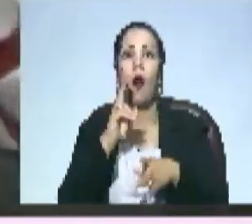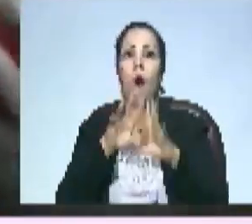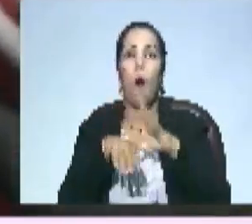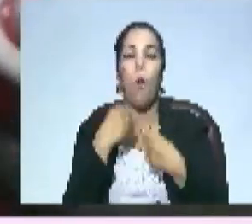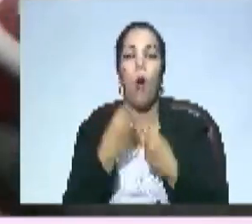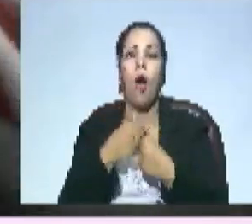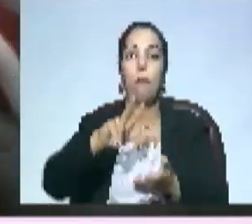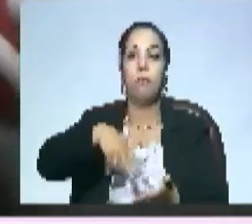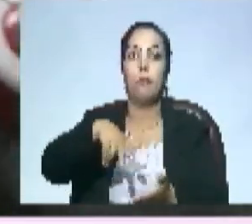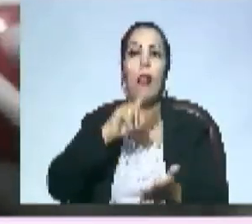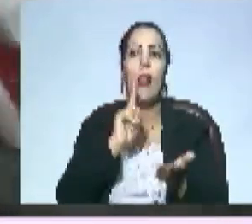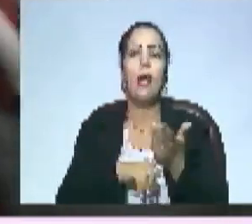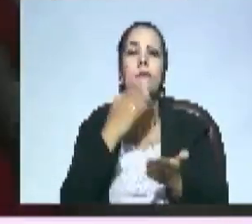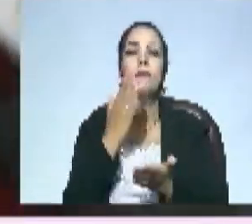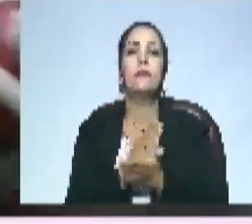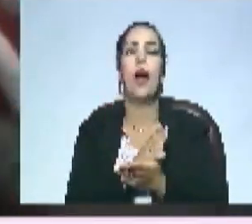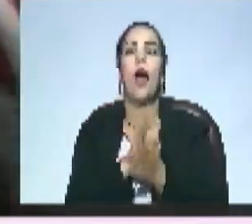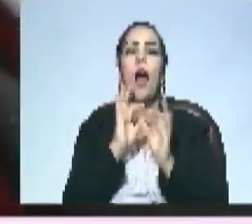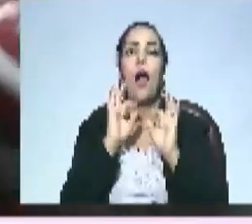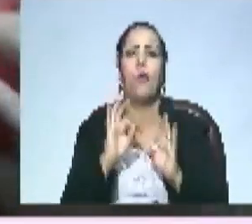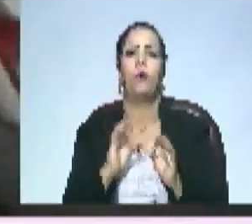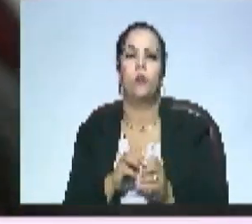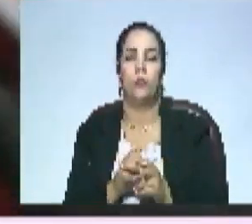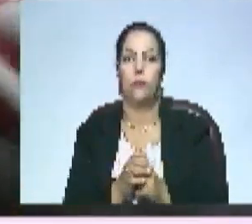بقى في الكريمه دي لازم تبقى متلجه